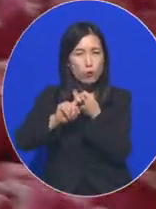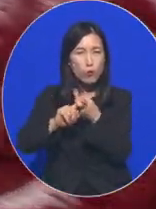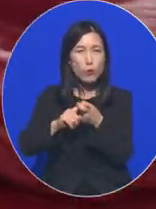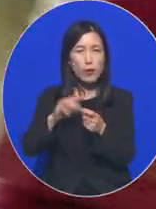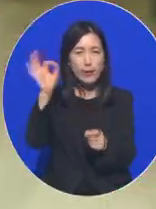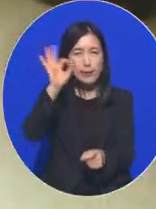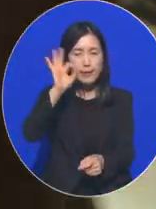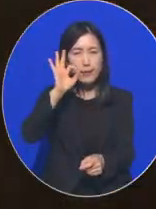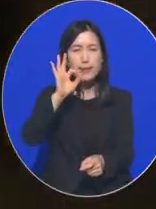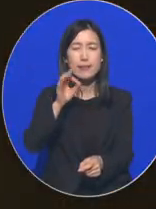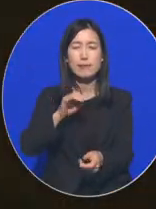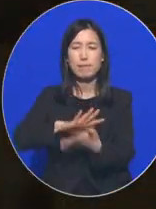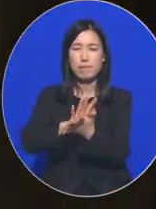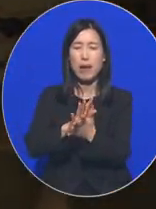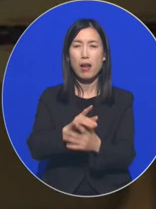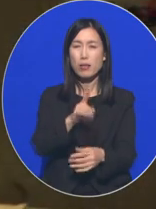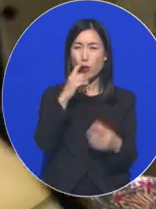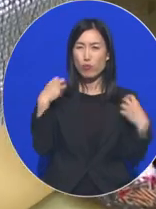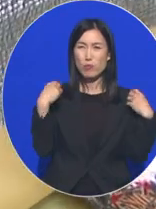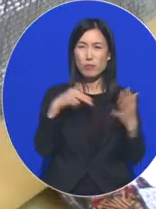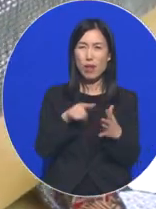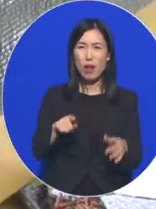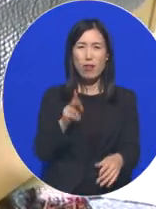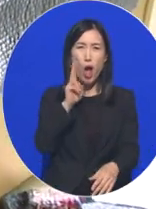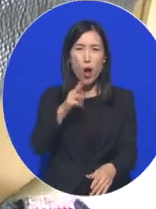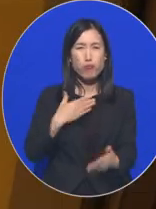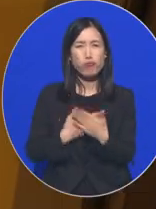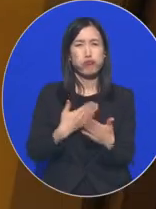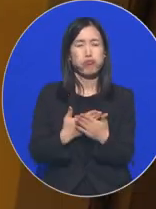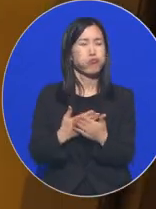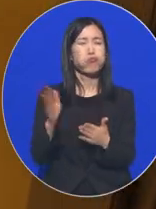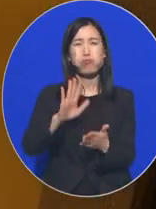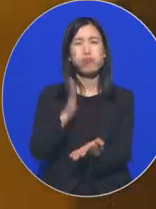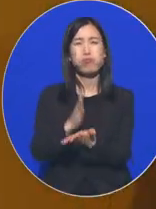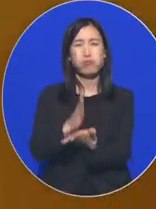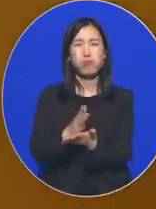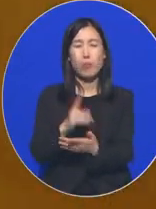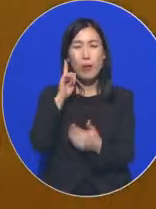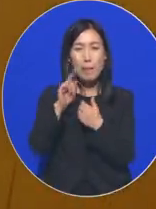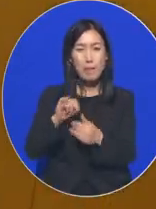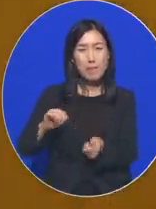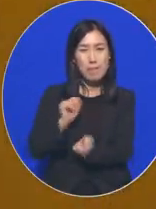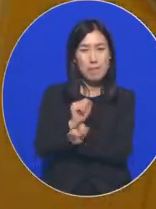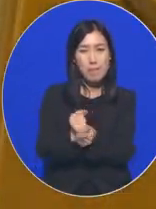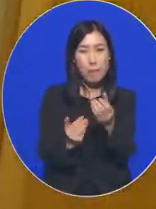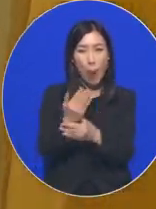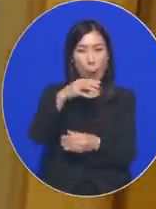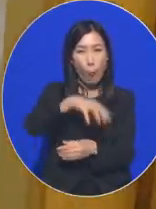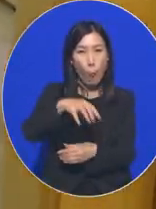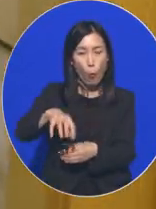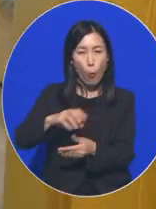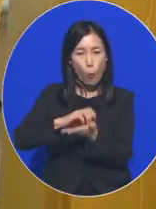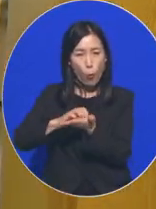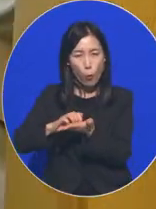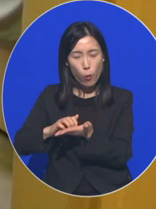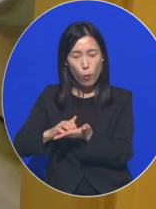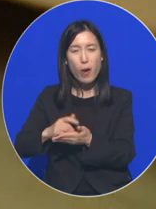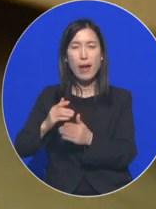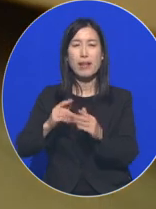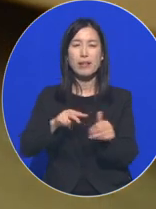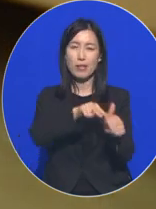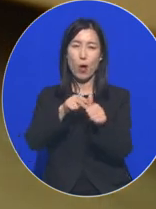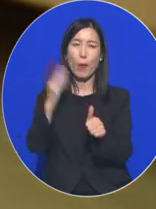예정입니다 정부는 확인되지 않은 정부로 인한 국민 불안을 막기 위해 빈대 발생 현황 같은 통계 자료를 공개할